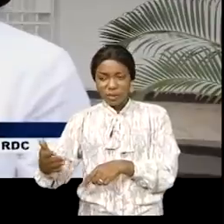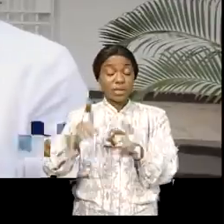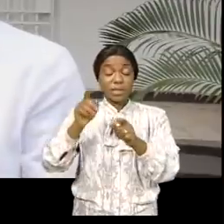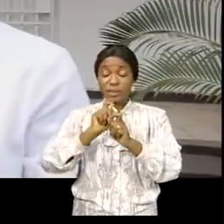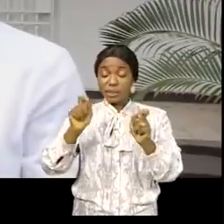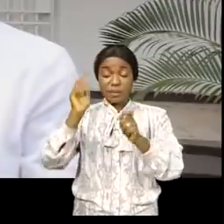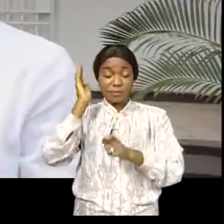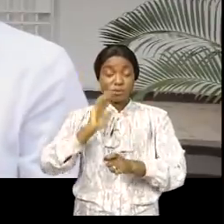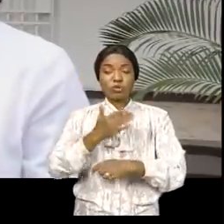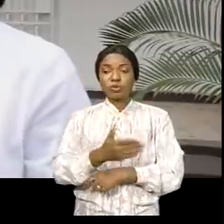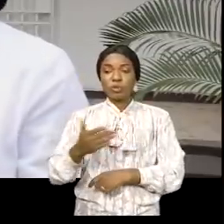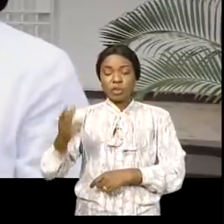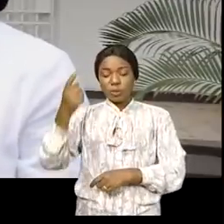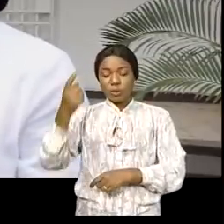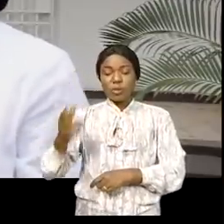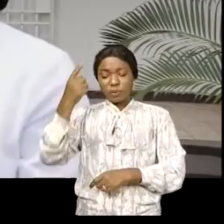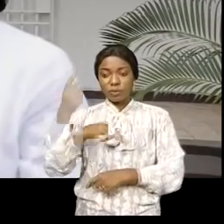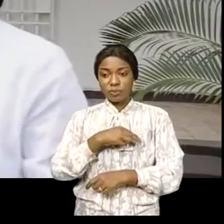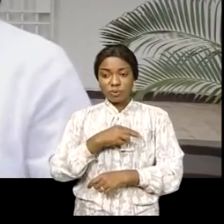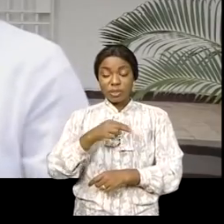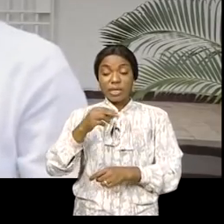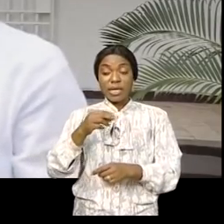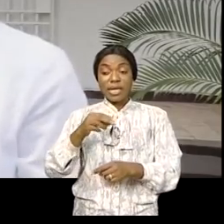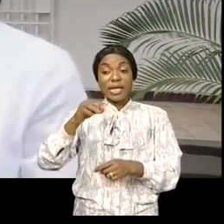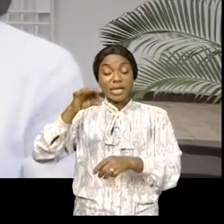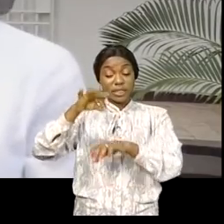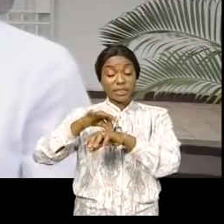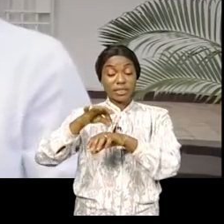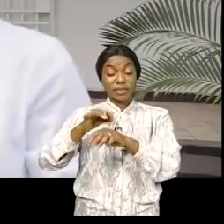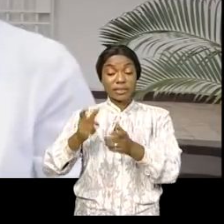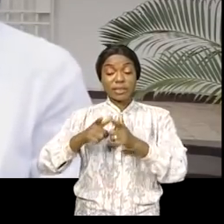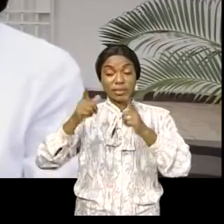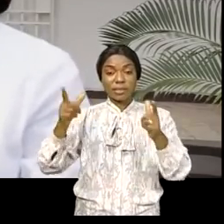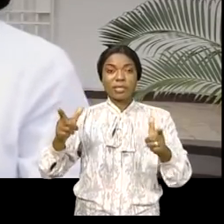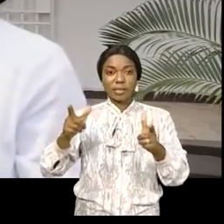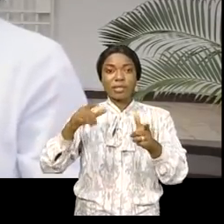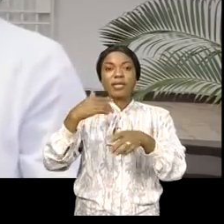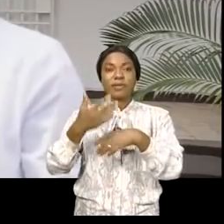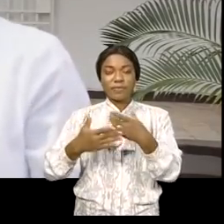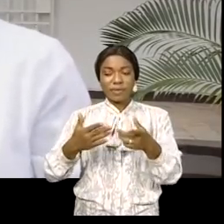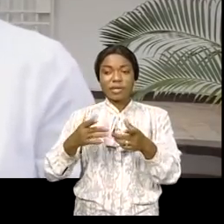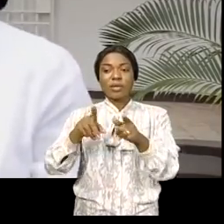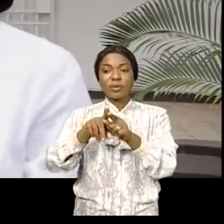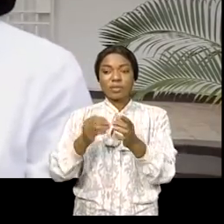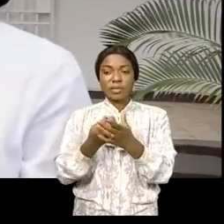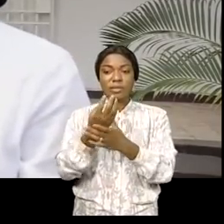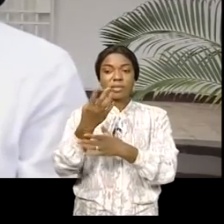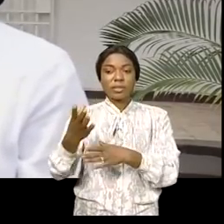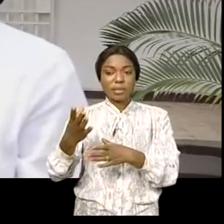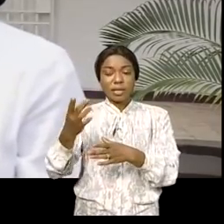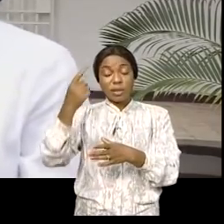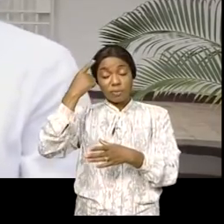Et pour nous, c'est une grande opportunité et plaisir de faire naître ces